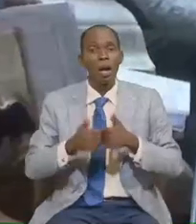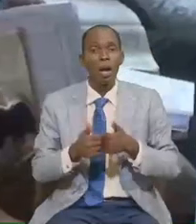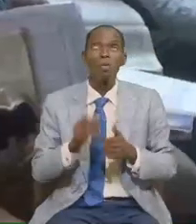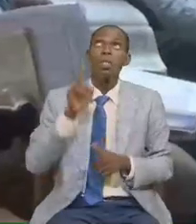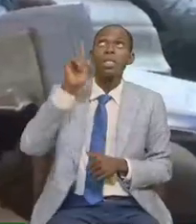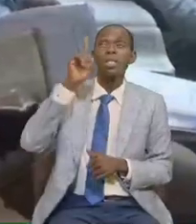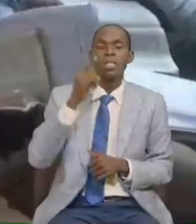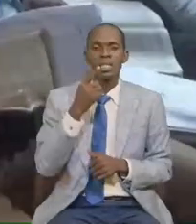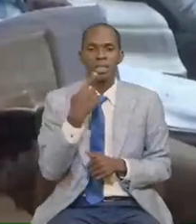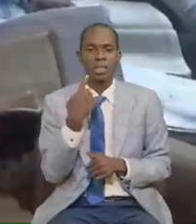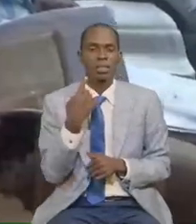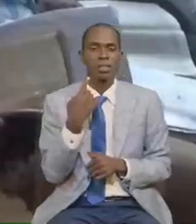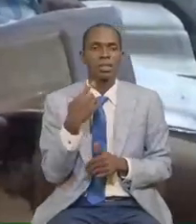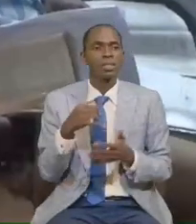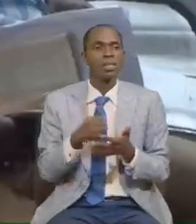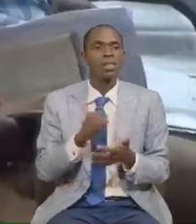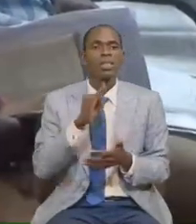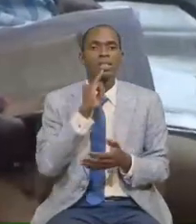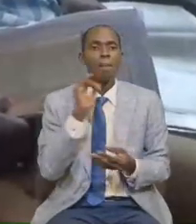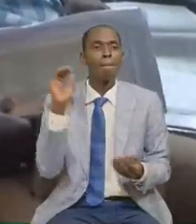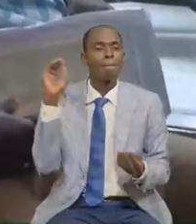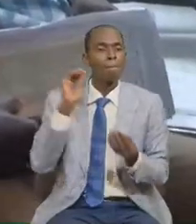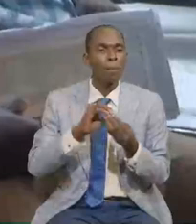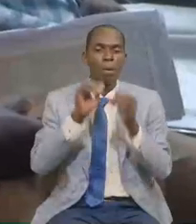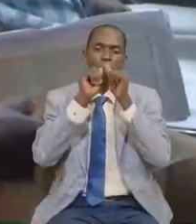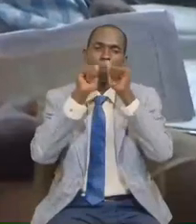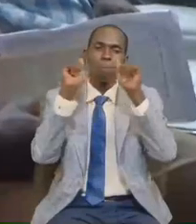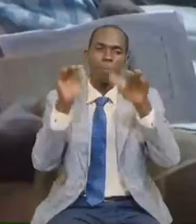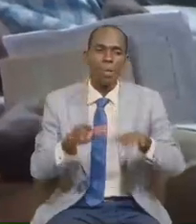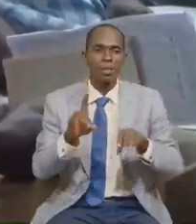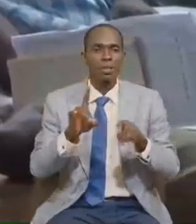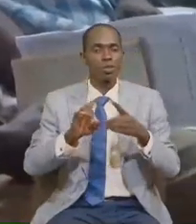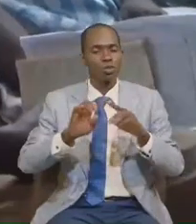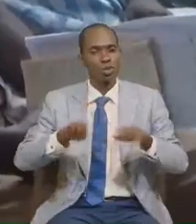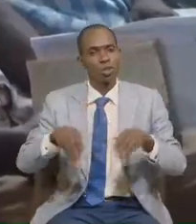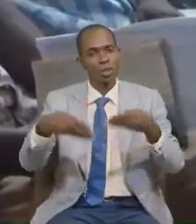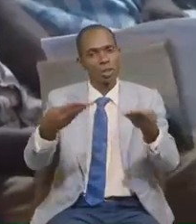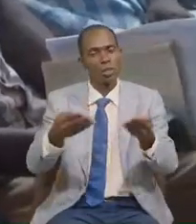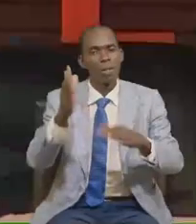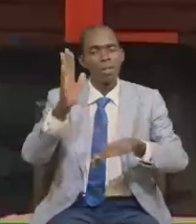Il y a plus de bonheur à donner qu'à recevoir.